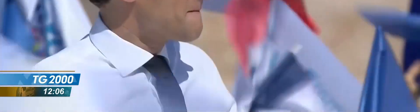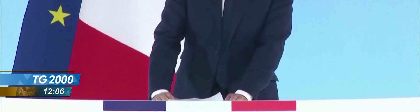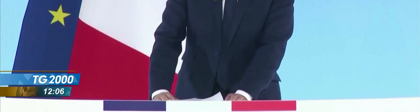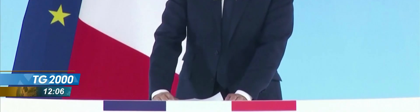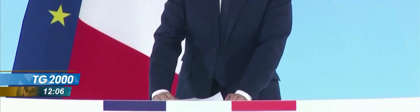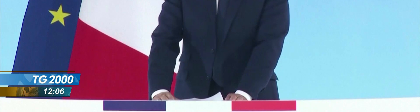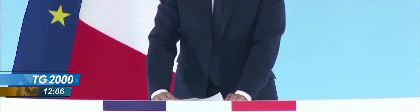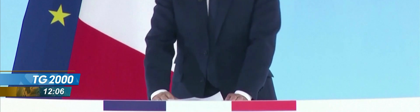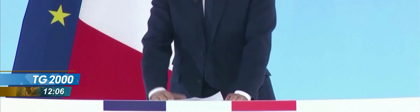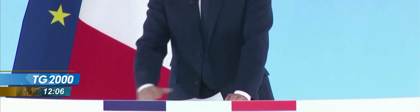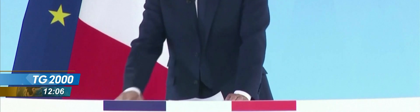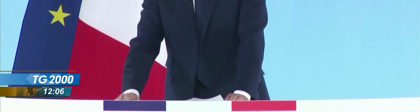pen al 45 per cento